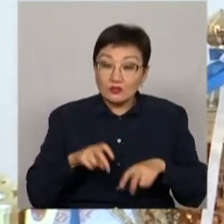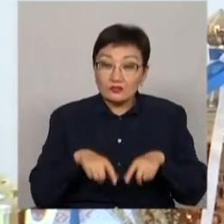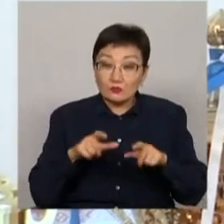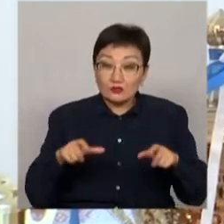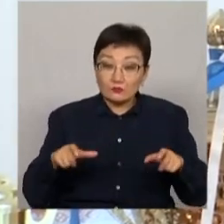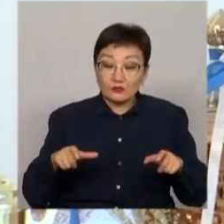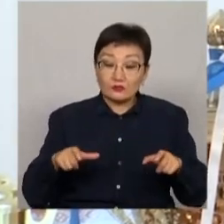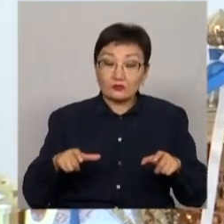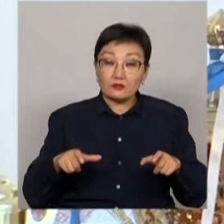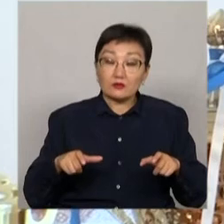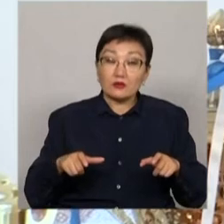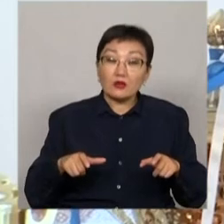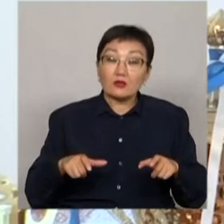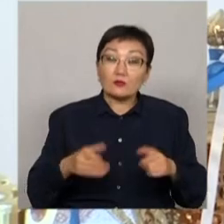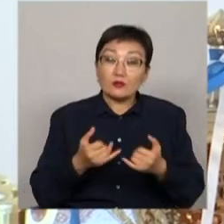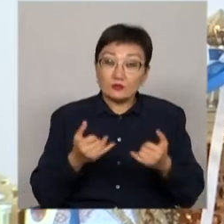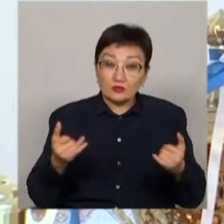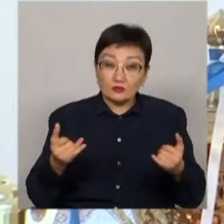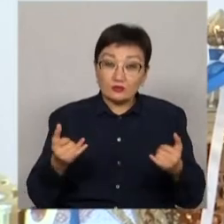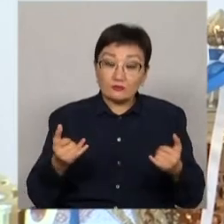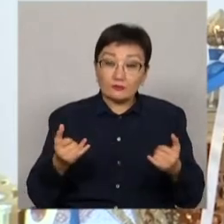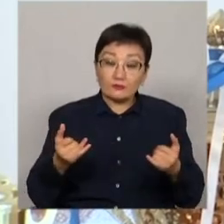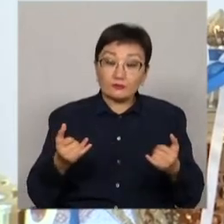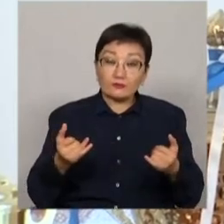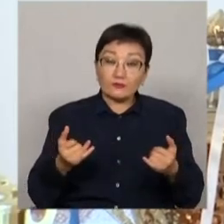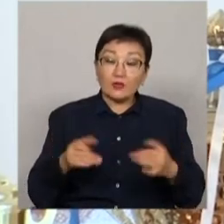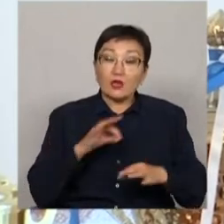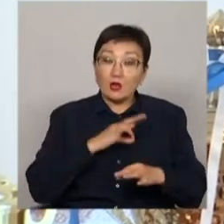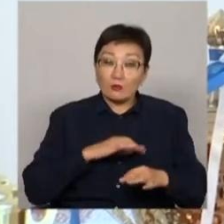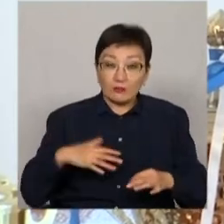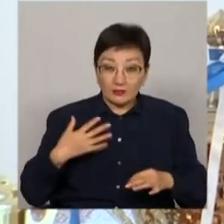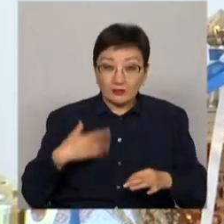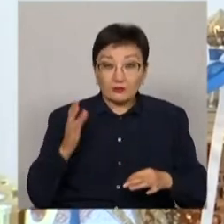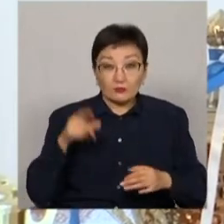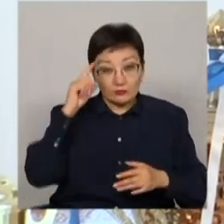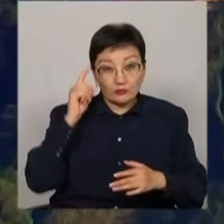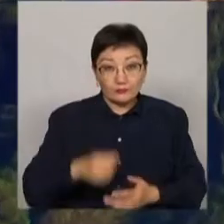сенімді жұмысқа орналасам деген жұмыс іздеушілер үшін де пайдалы деп сенеміз.